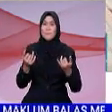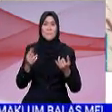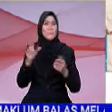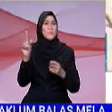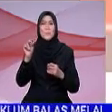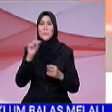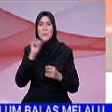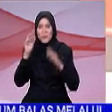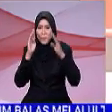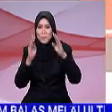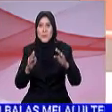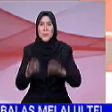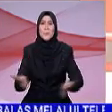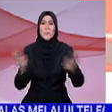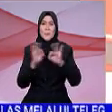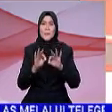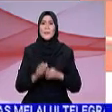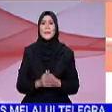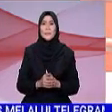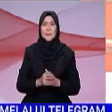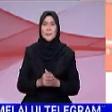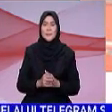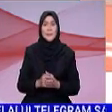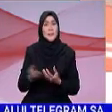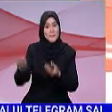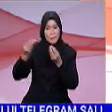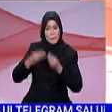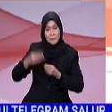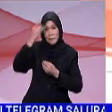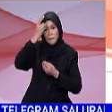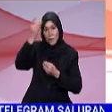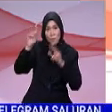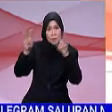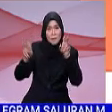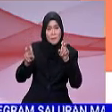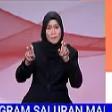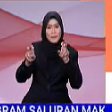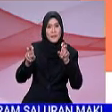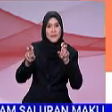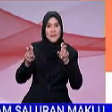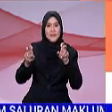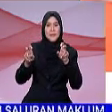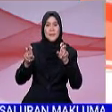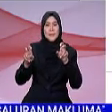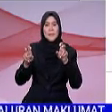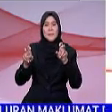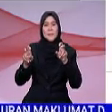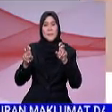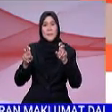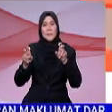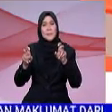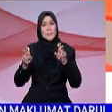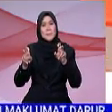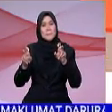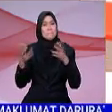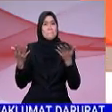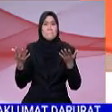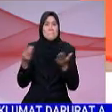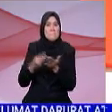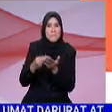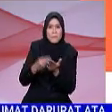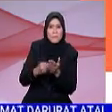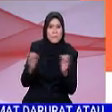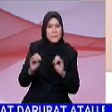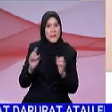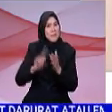kini. Cuma bagi Datuk saja, tak ada dia punya macam itu apa, macam tak ada duit ke,